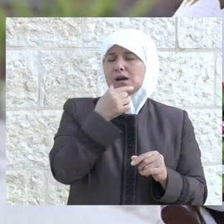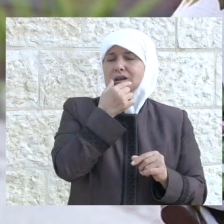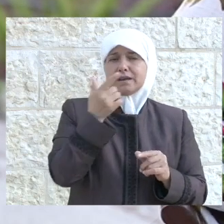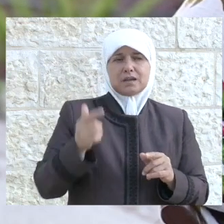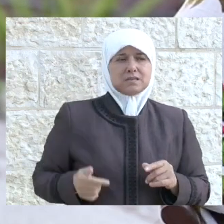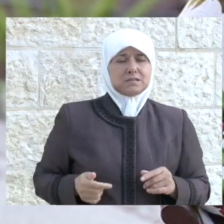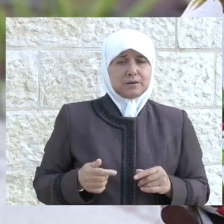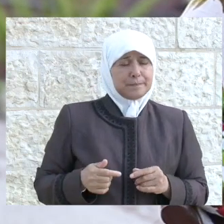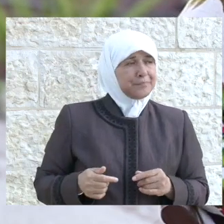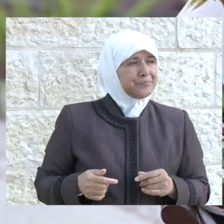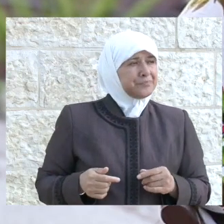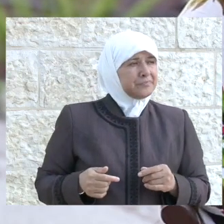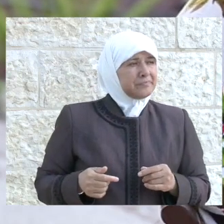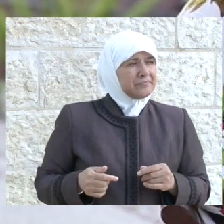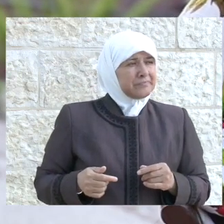صحيح.